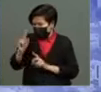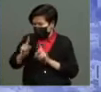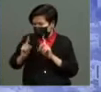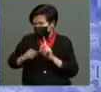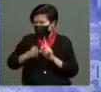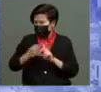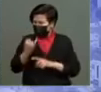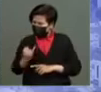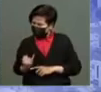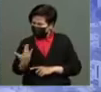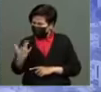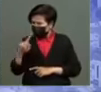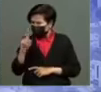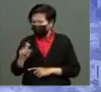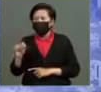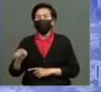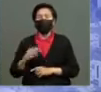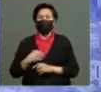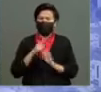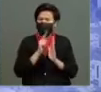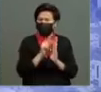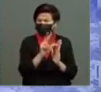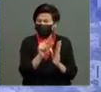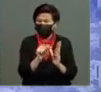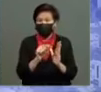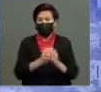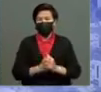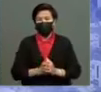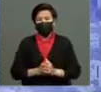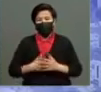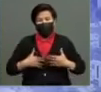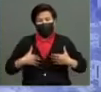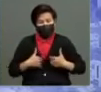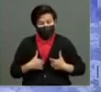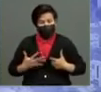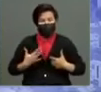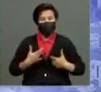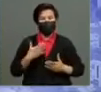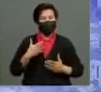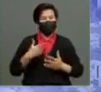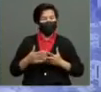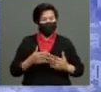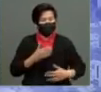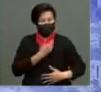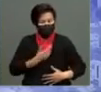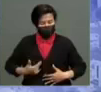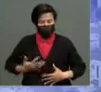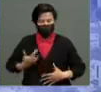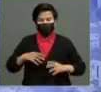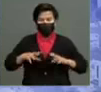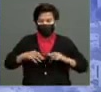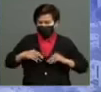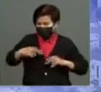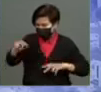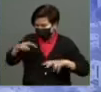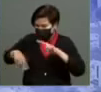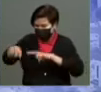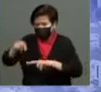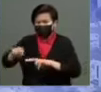ใครนะครับพวกเราทำอย่างดีที่สุดยอมเหนื่อยที่ต้องเฝ้าท่านอีก30นาทีก็ต้องขอกราบเ